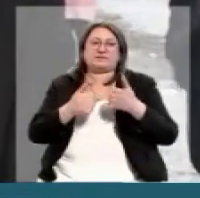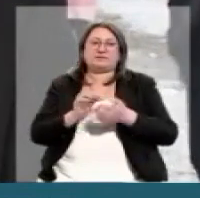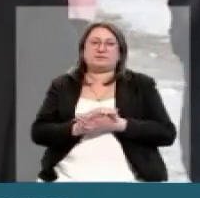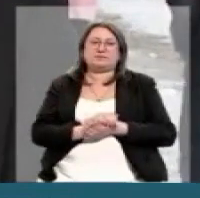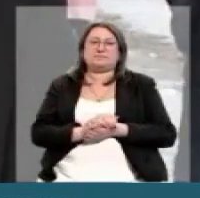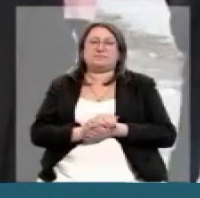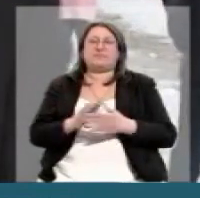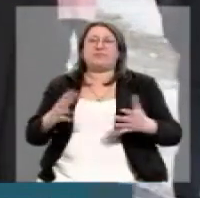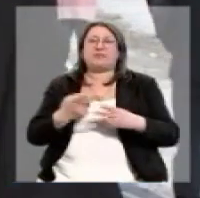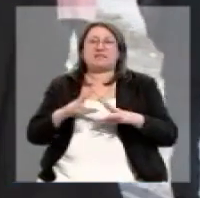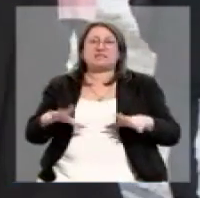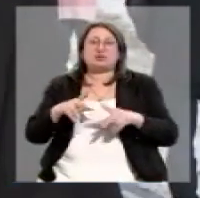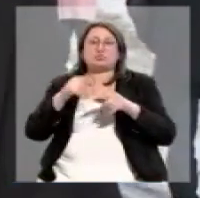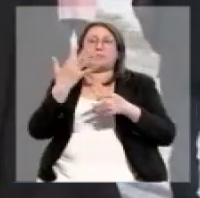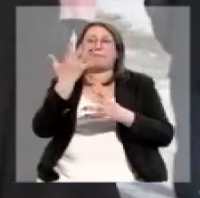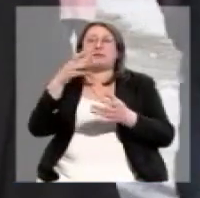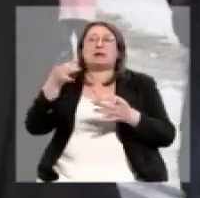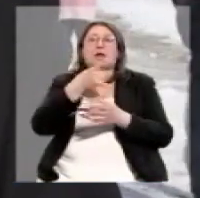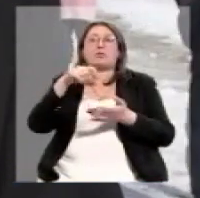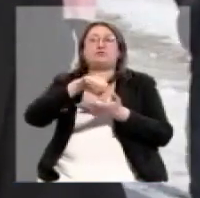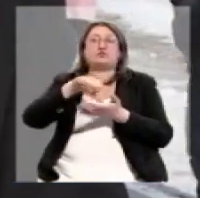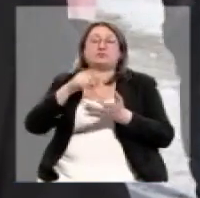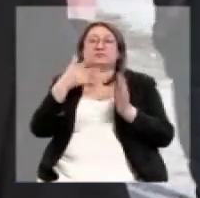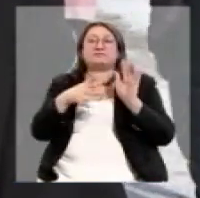ат жарысқа біздің ауданның 5